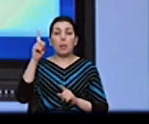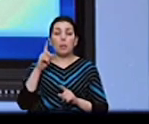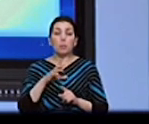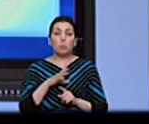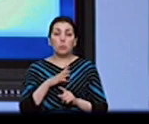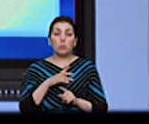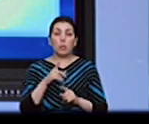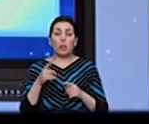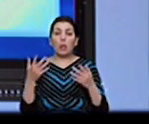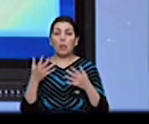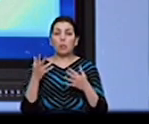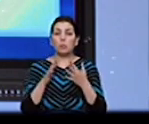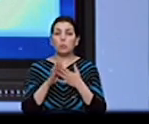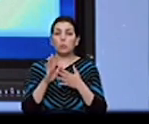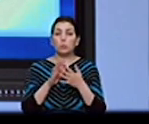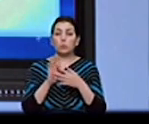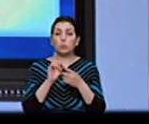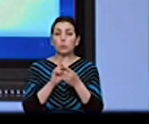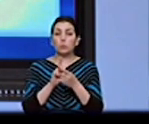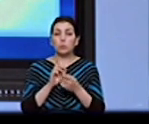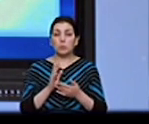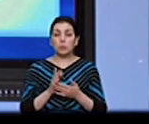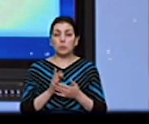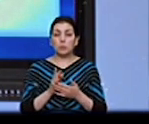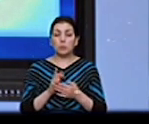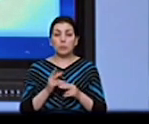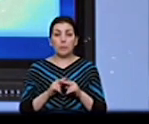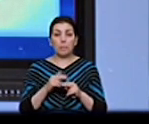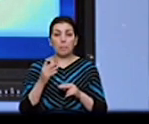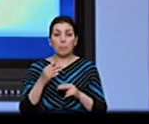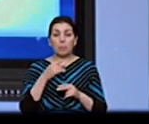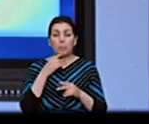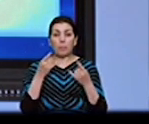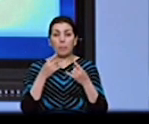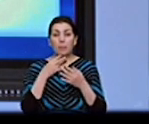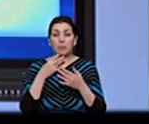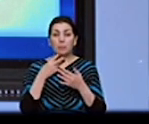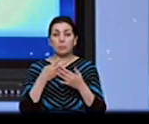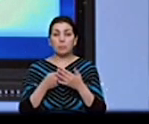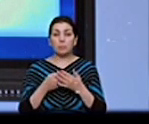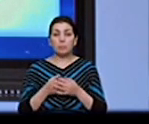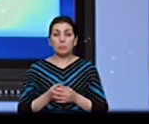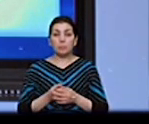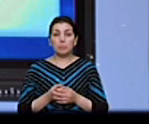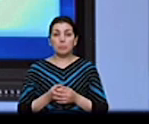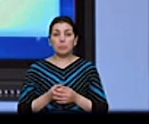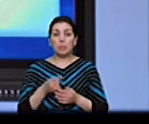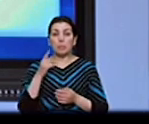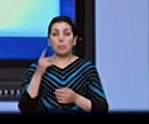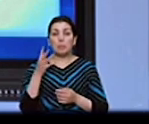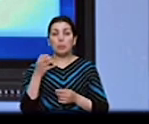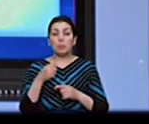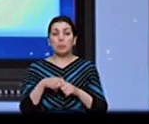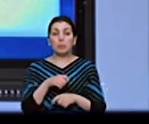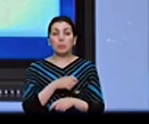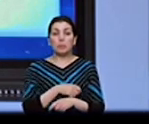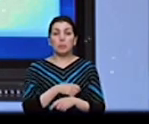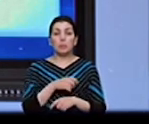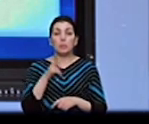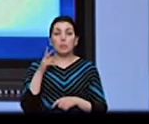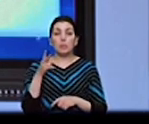qismida qanday o'simliklar uchraydi? Demak, ekranga diqqatingizni qarating. 1500